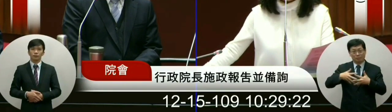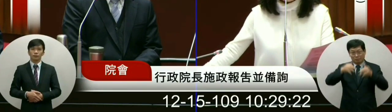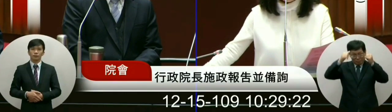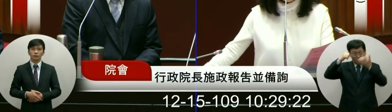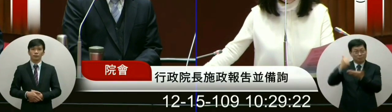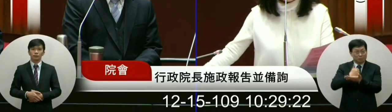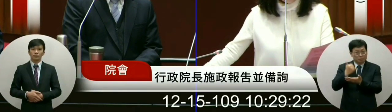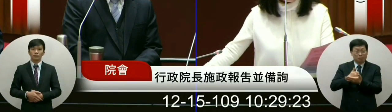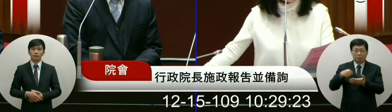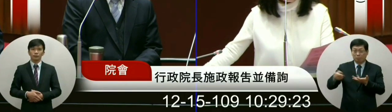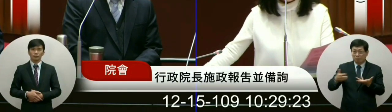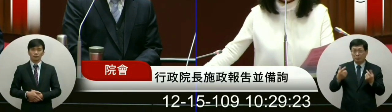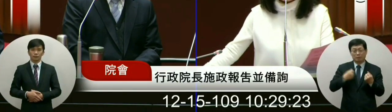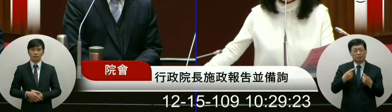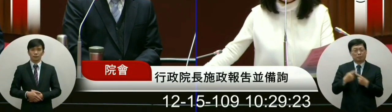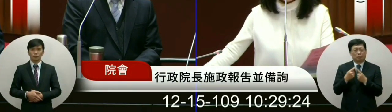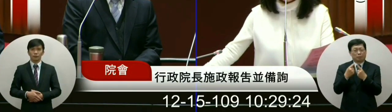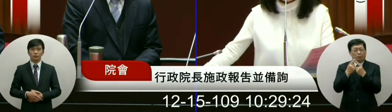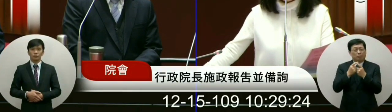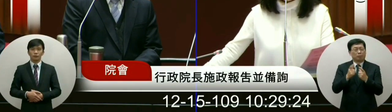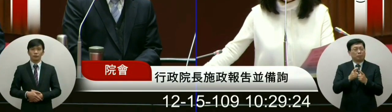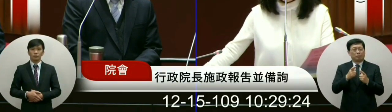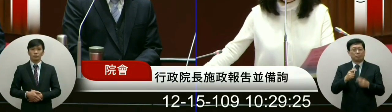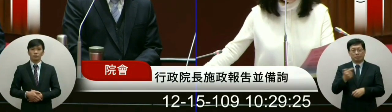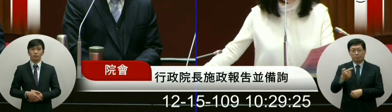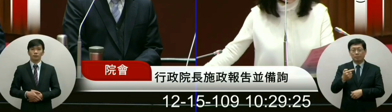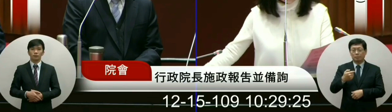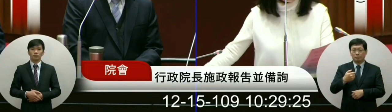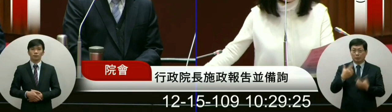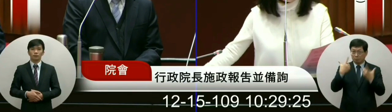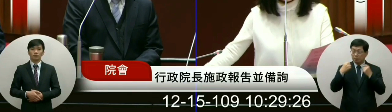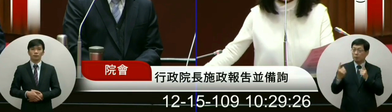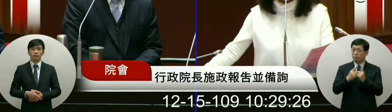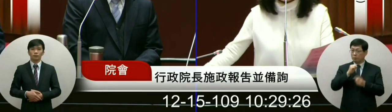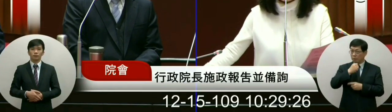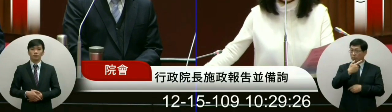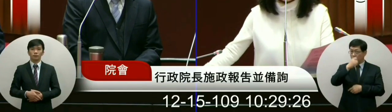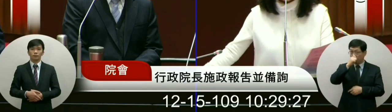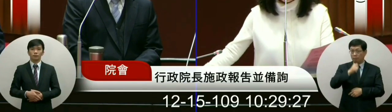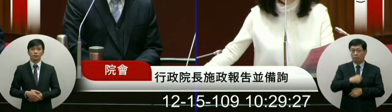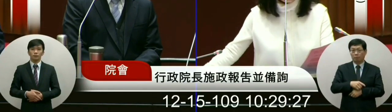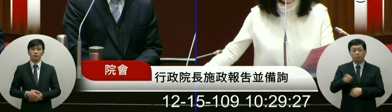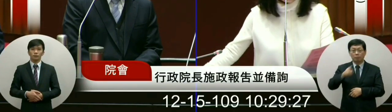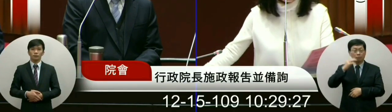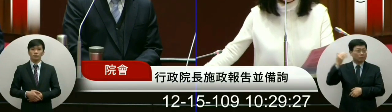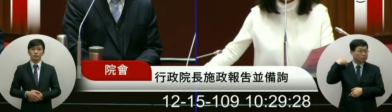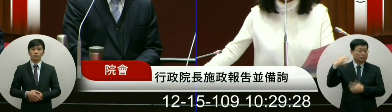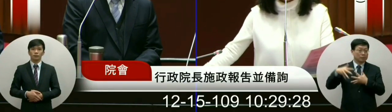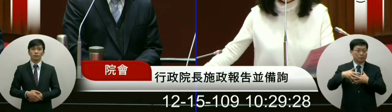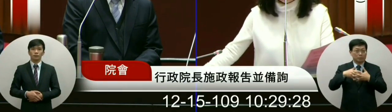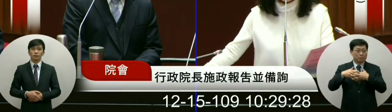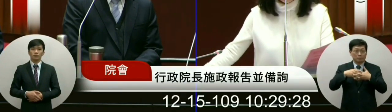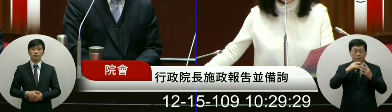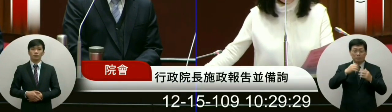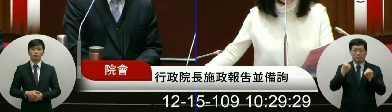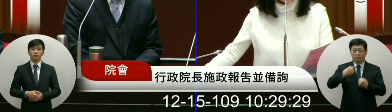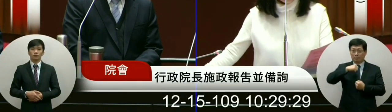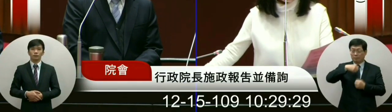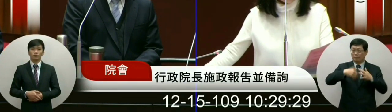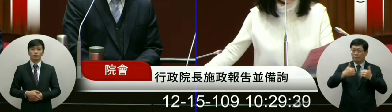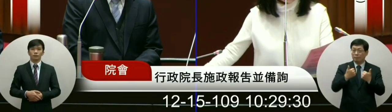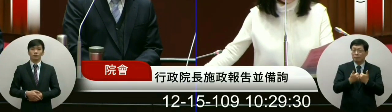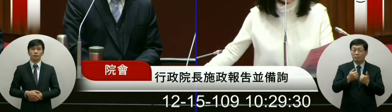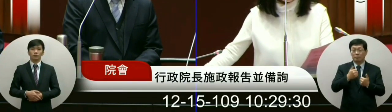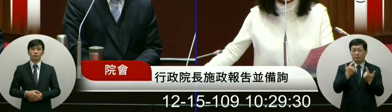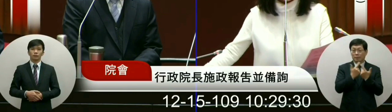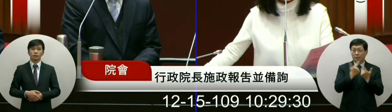引起了非常大争议的时候，而一向对台湾非常友善的前美国在台协